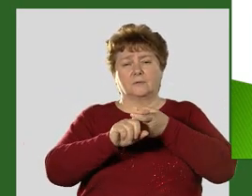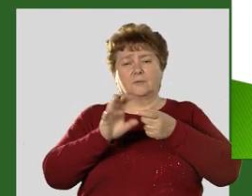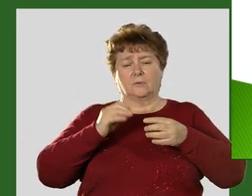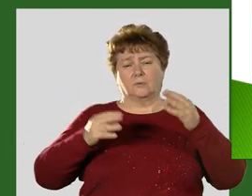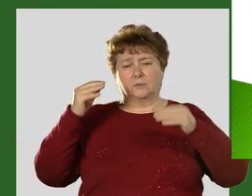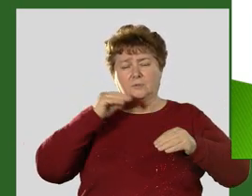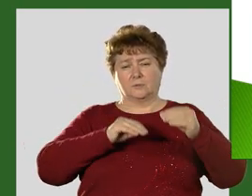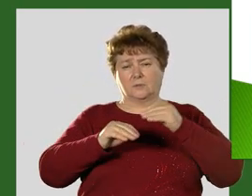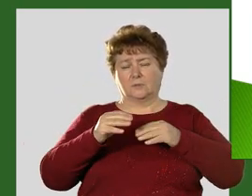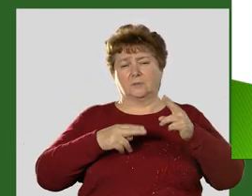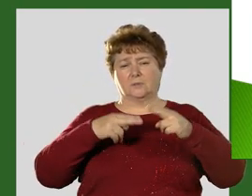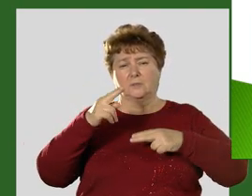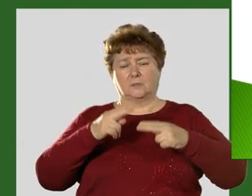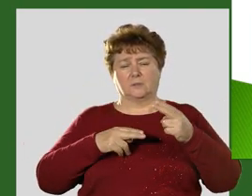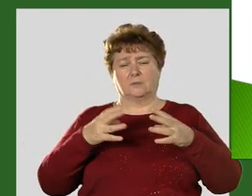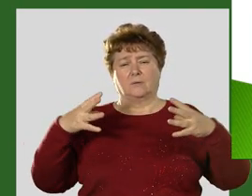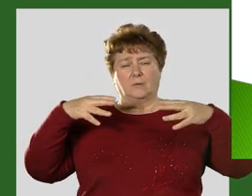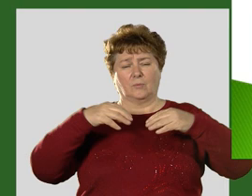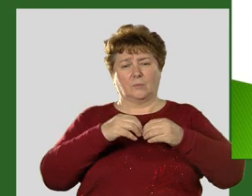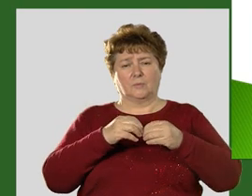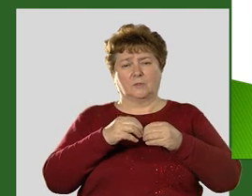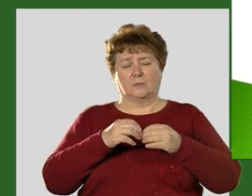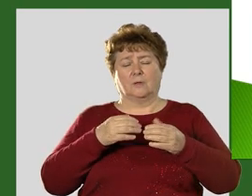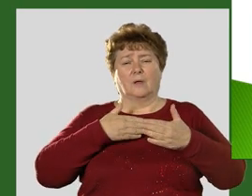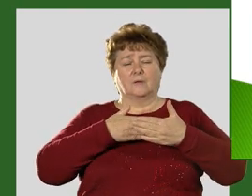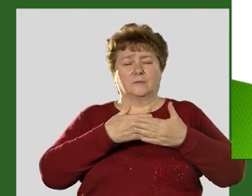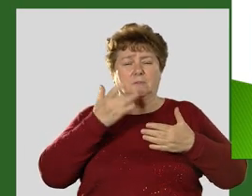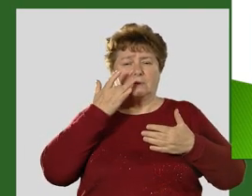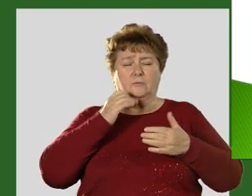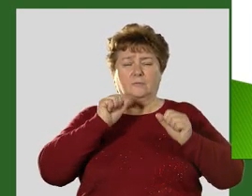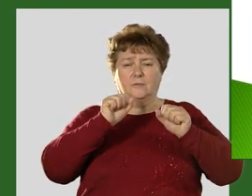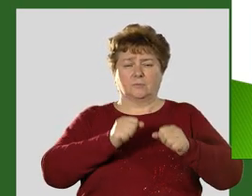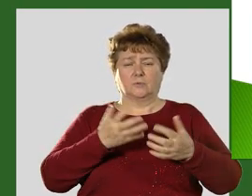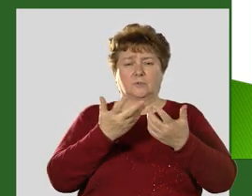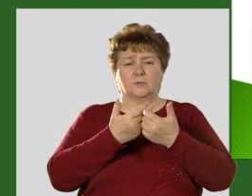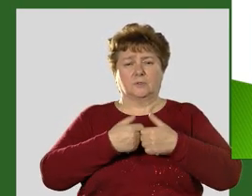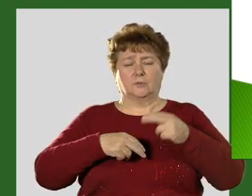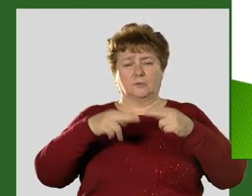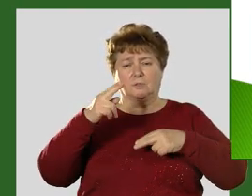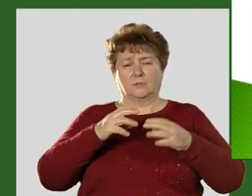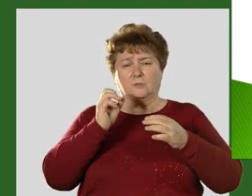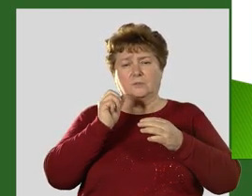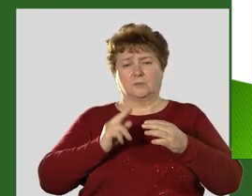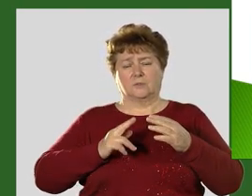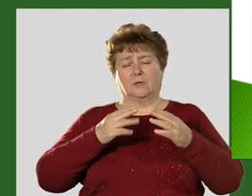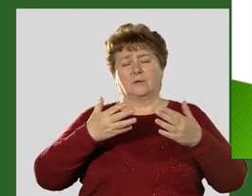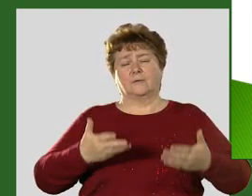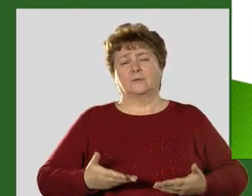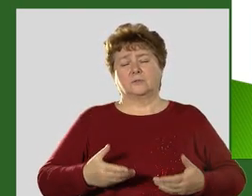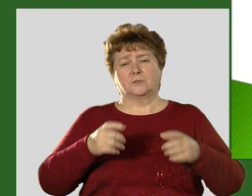от состояния строительного комплекса, активизация которого возможна за счет строительства социального